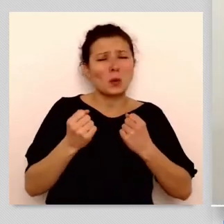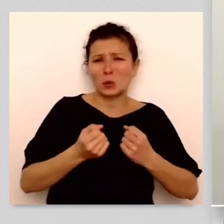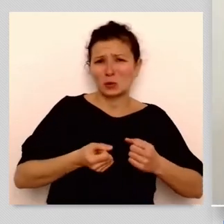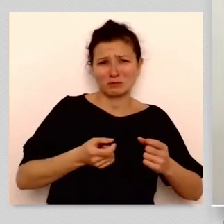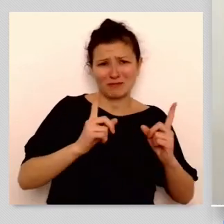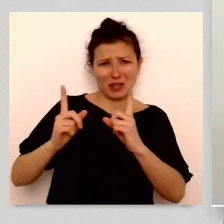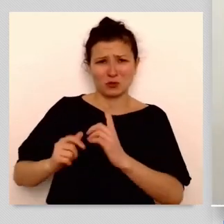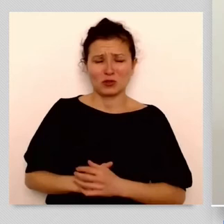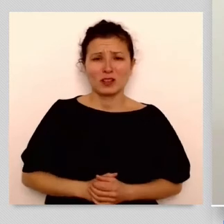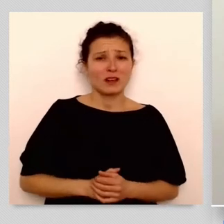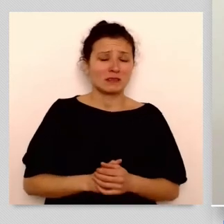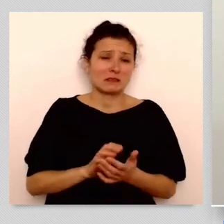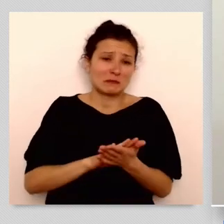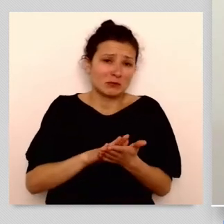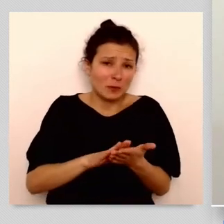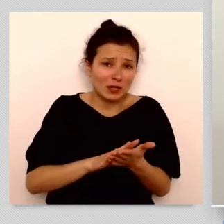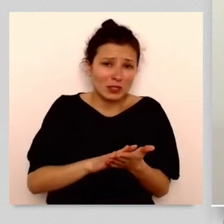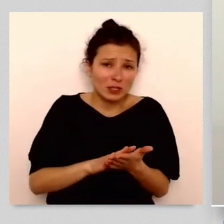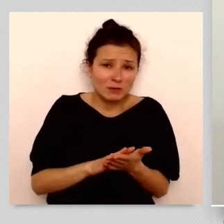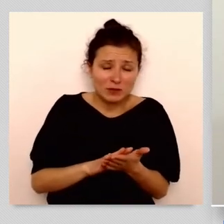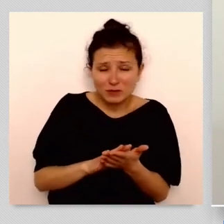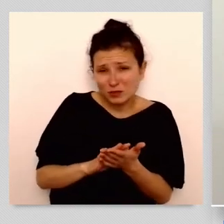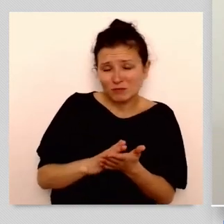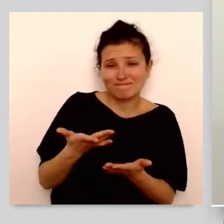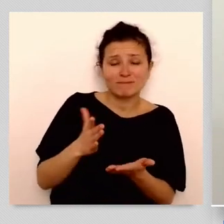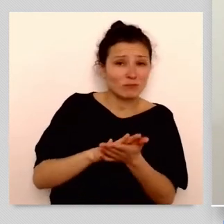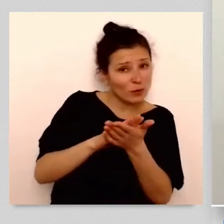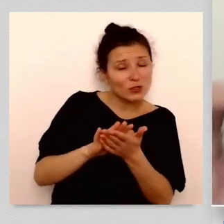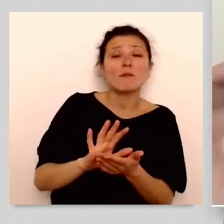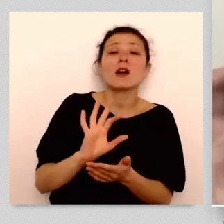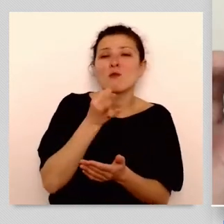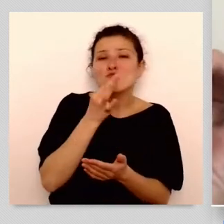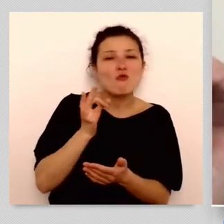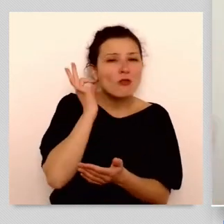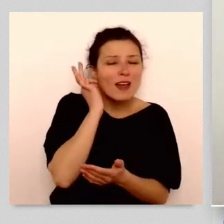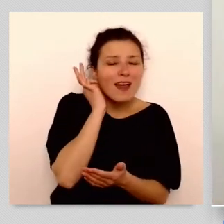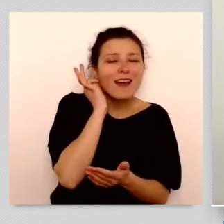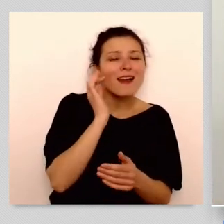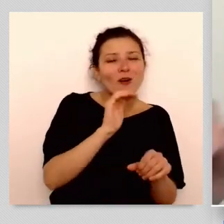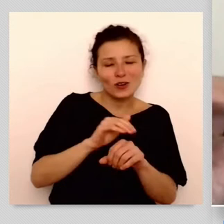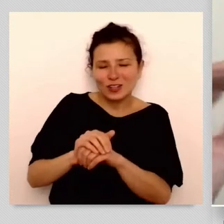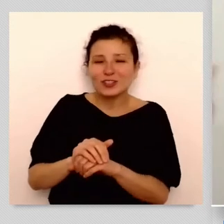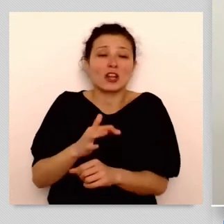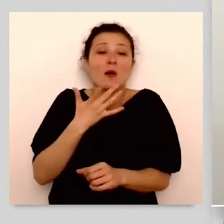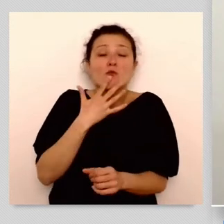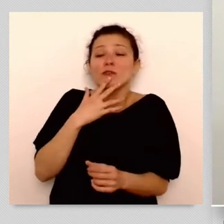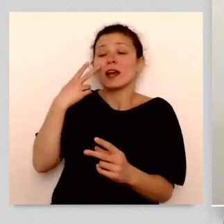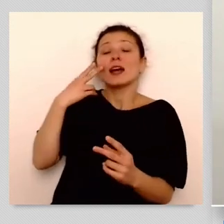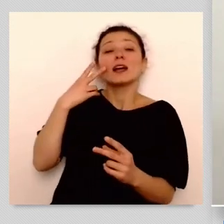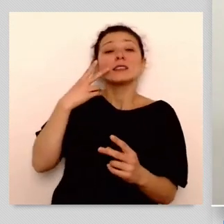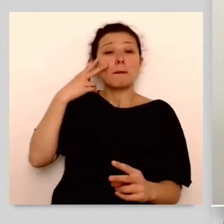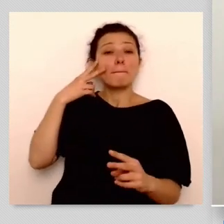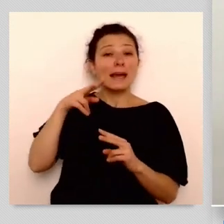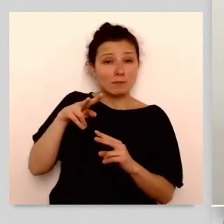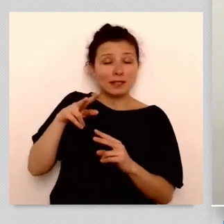wybaczyć, przepraszam za to młode koleżanki, że mówię historycznie. W każdym razie wiem, że na tej